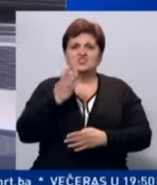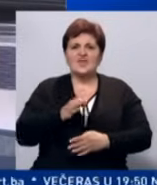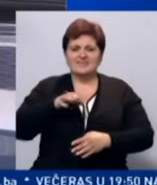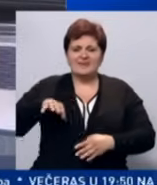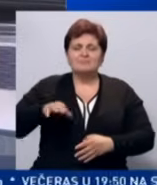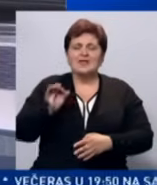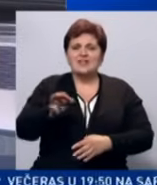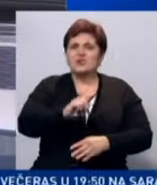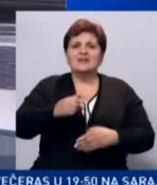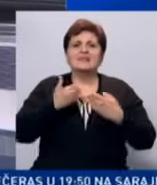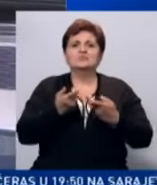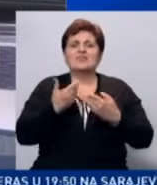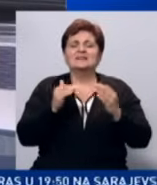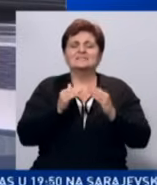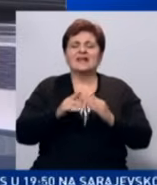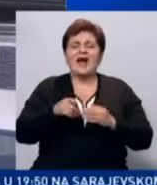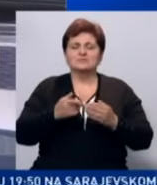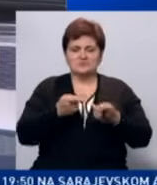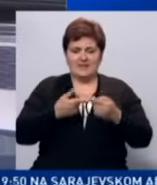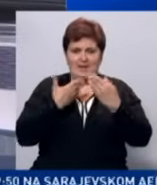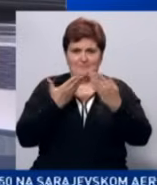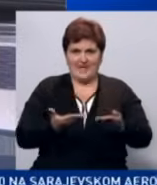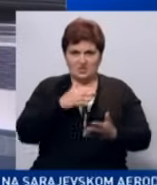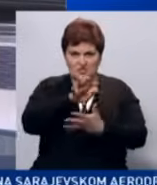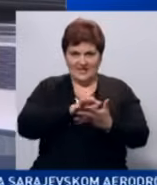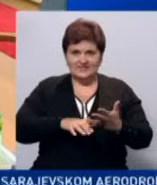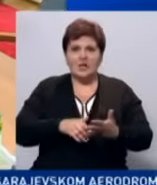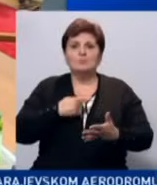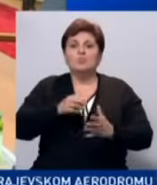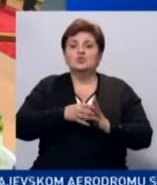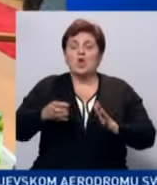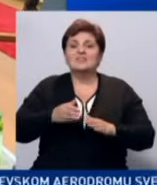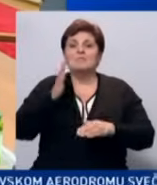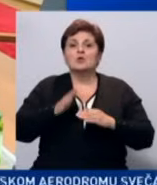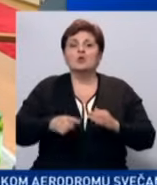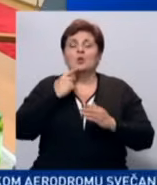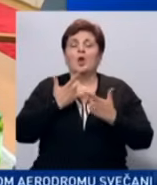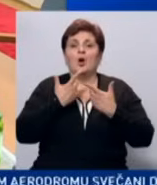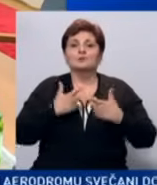svoju saglasnost na predloženi nacrt dokumenta uprkos dodatnom roku koji je odobrila